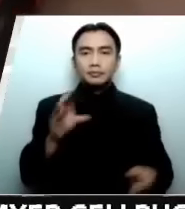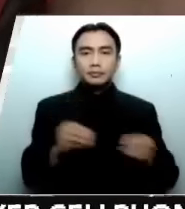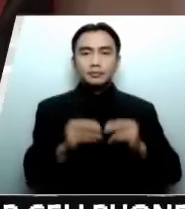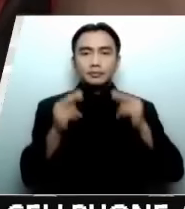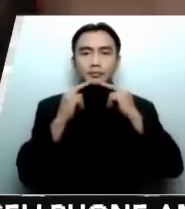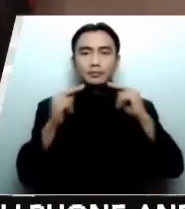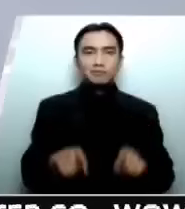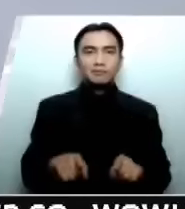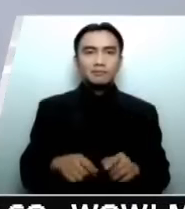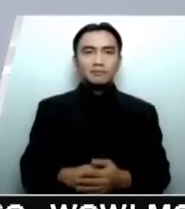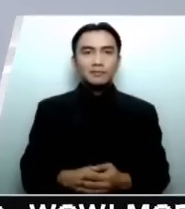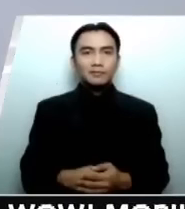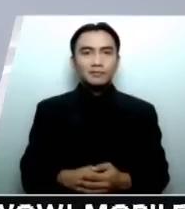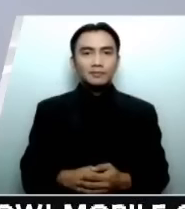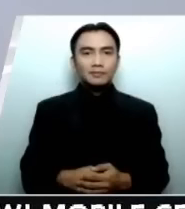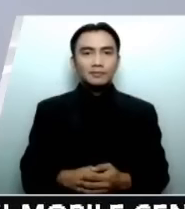News.